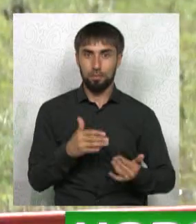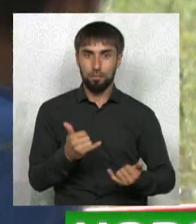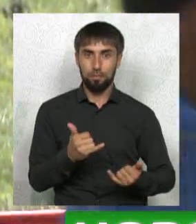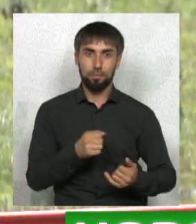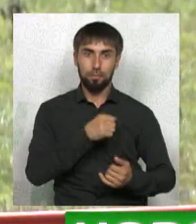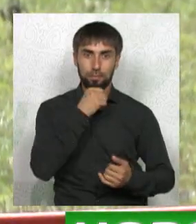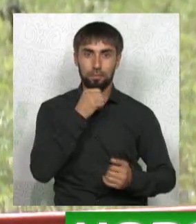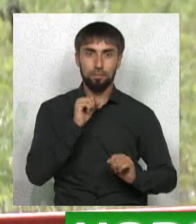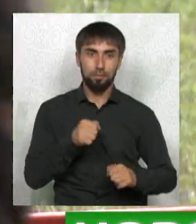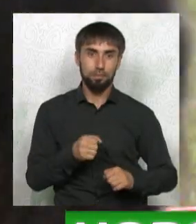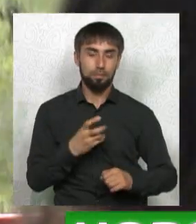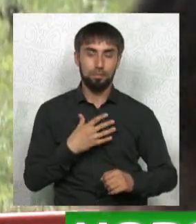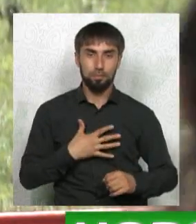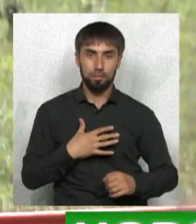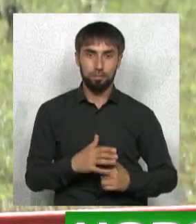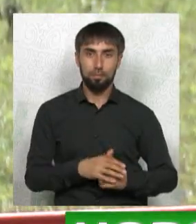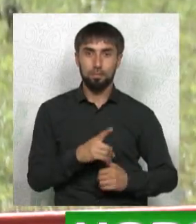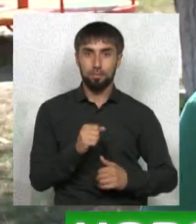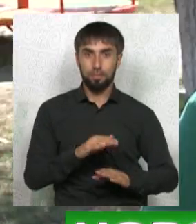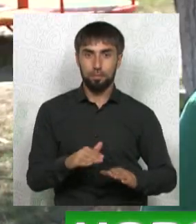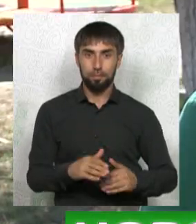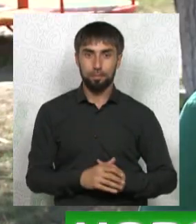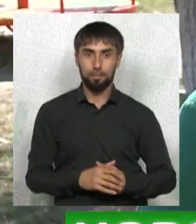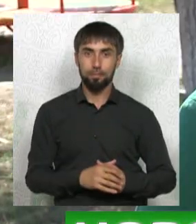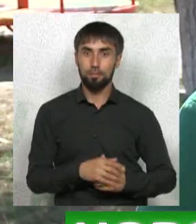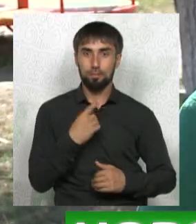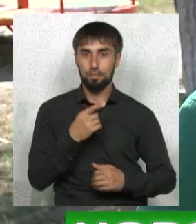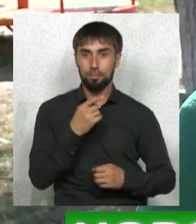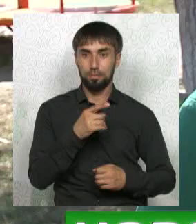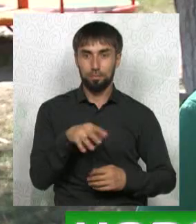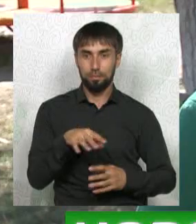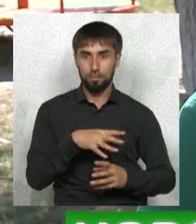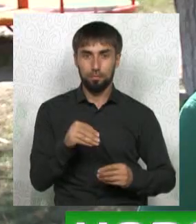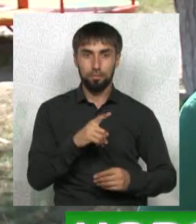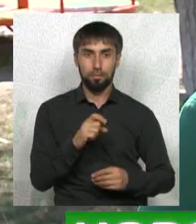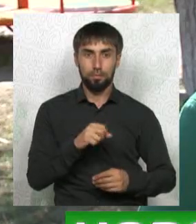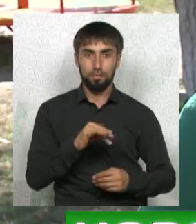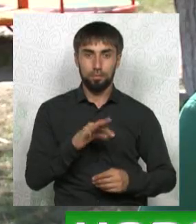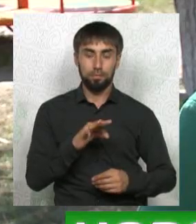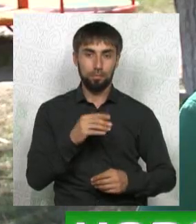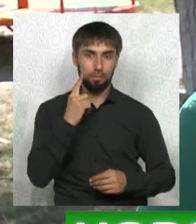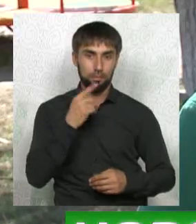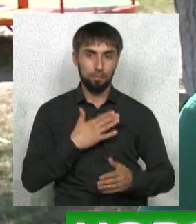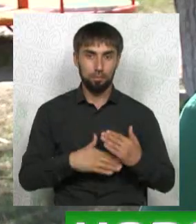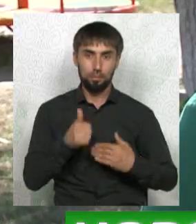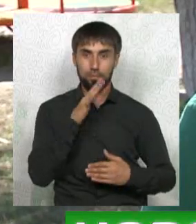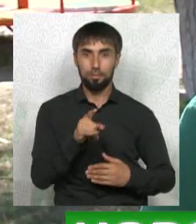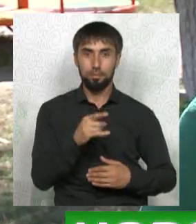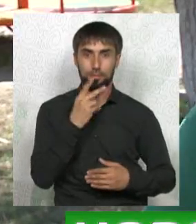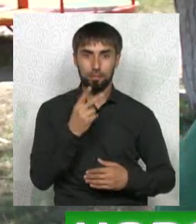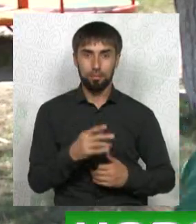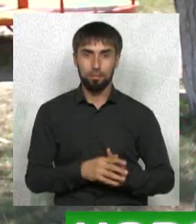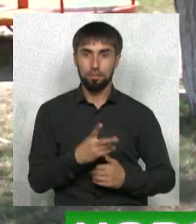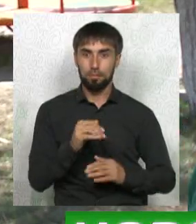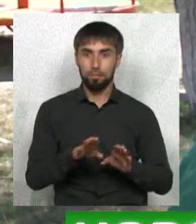Сейчас взрослые могут не переживать за детей. Это замечательно. Это глаз радуется, когда ты видишь, например, на